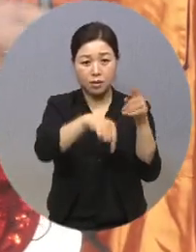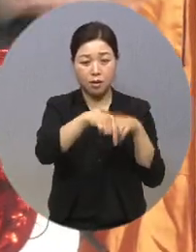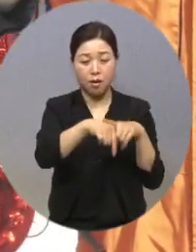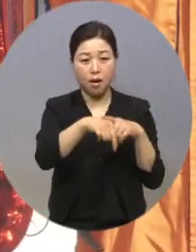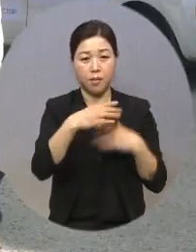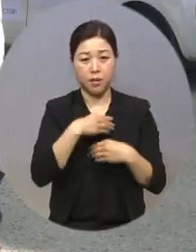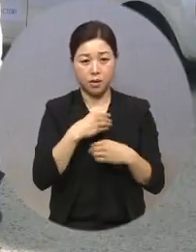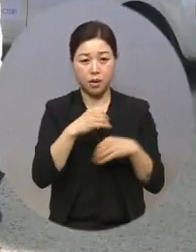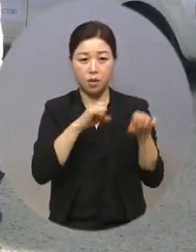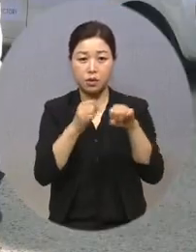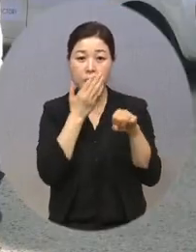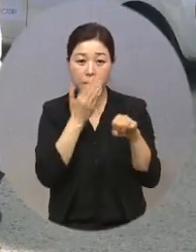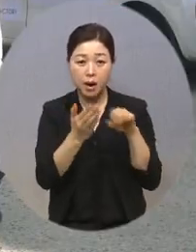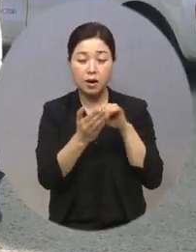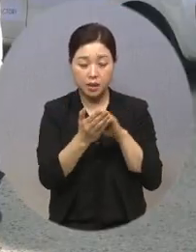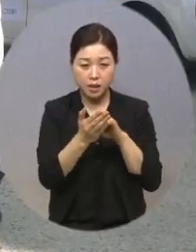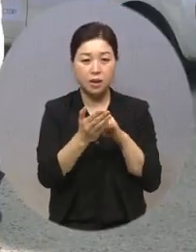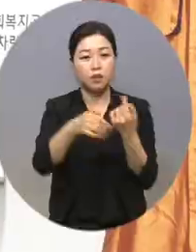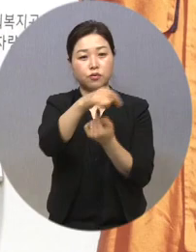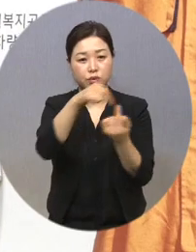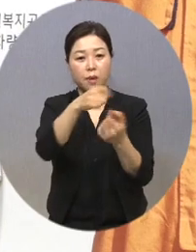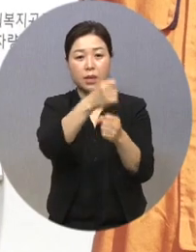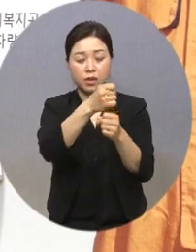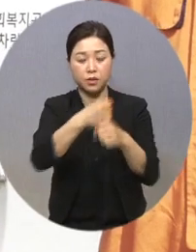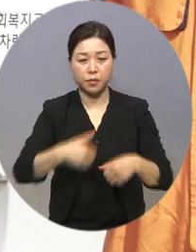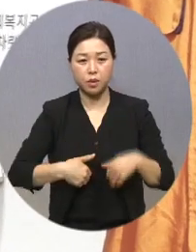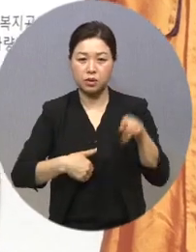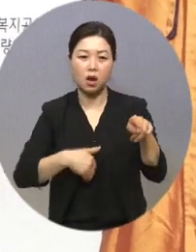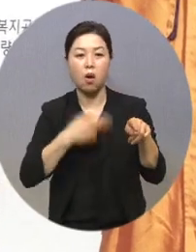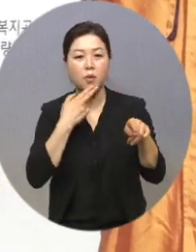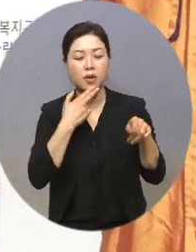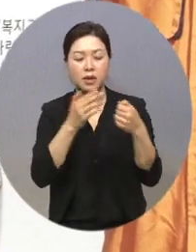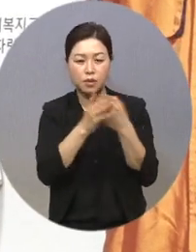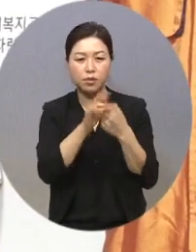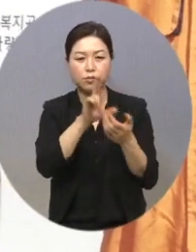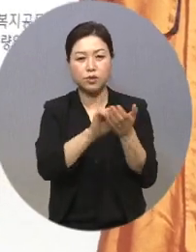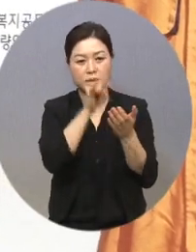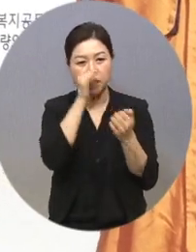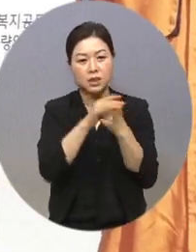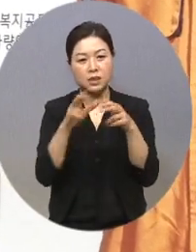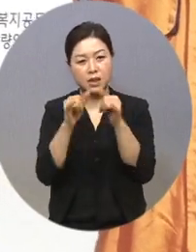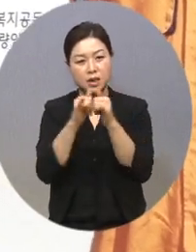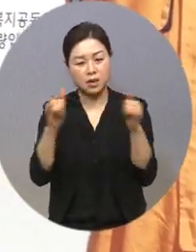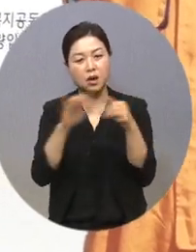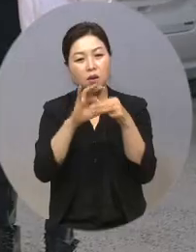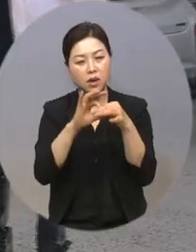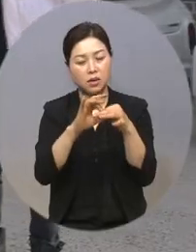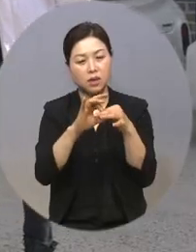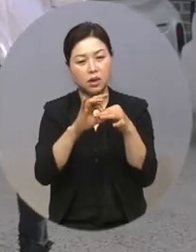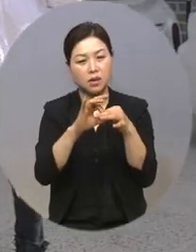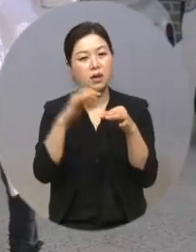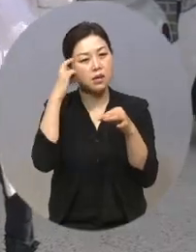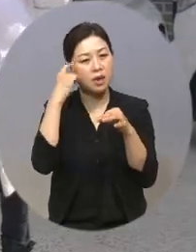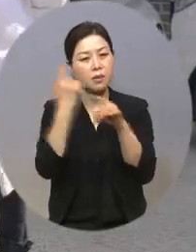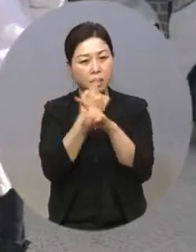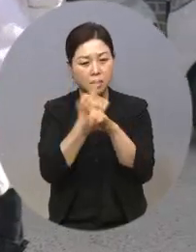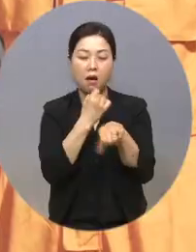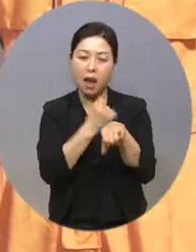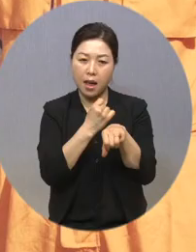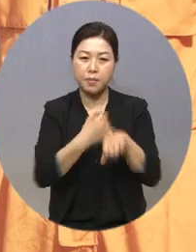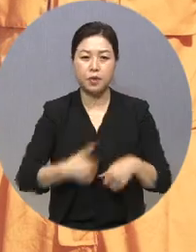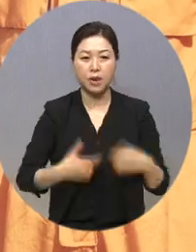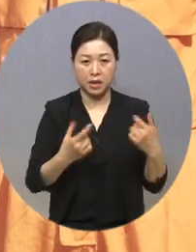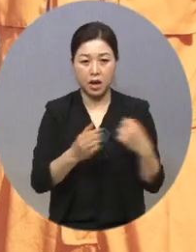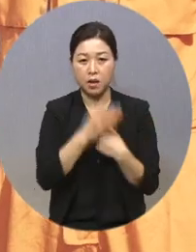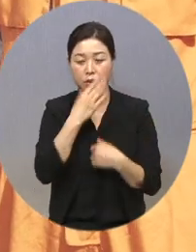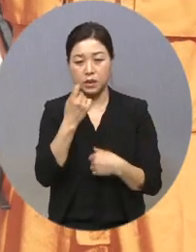있도록 만들어놔야 되잖아요. 근데 그게 잘 안 돼 있어서 문제인 거. 장애인의 인식 개선을 하자는 게 중요한 목적입니다. 그래서 복지팀이 하는 일이 그거거든요.